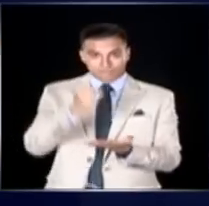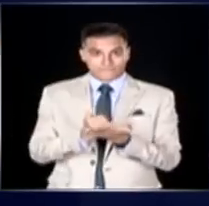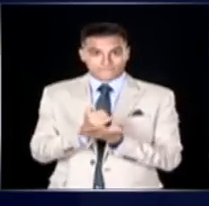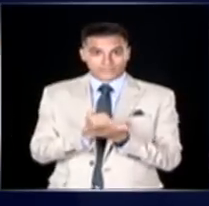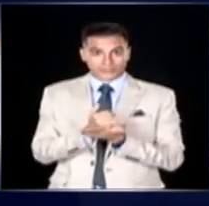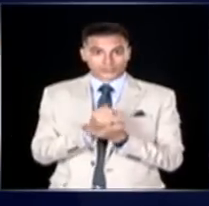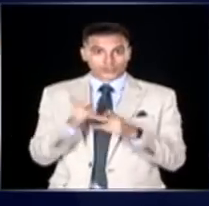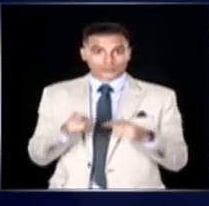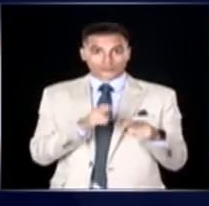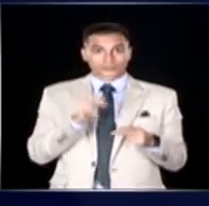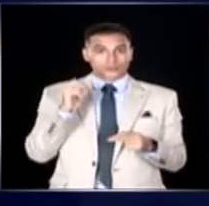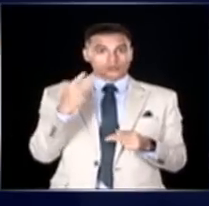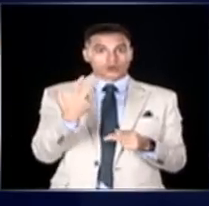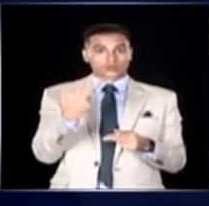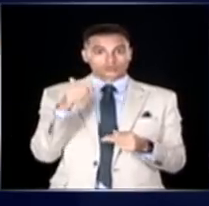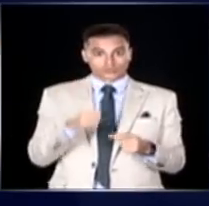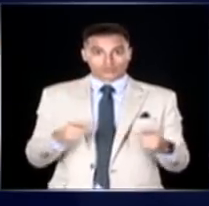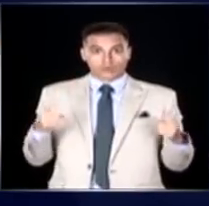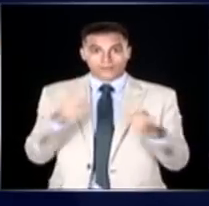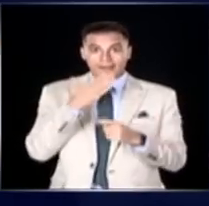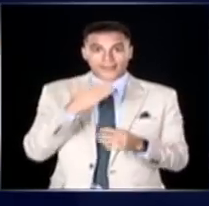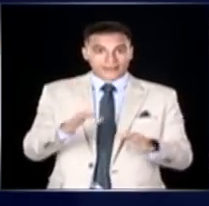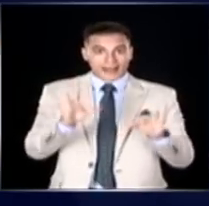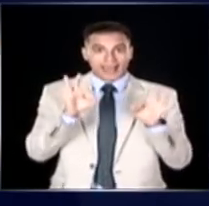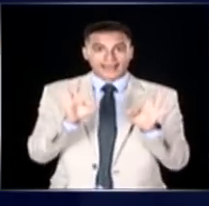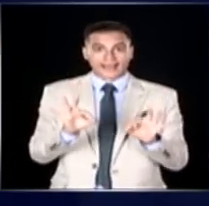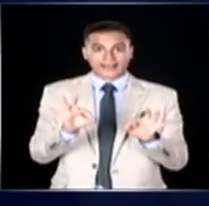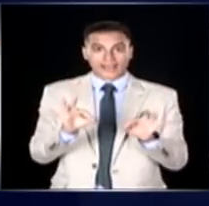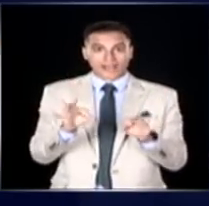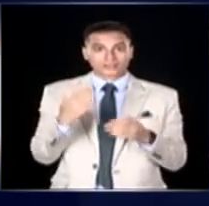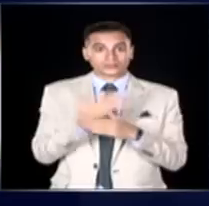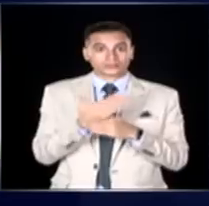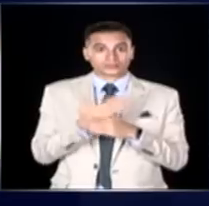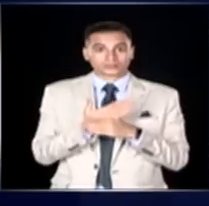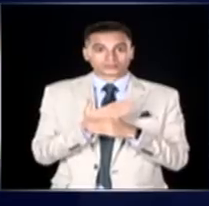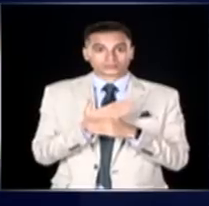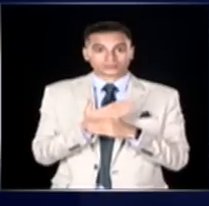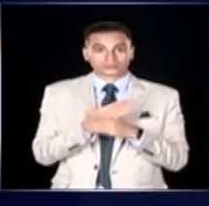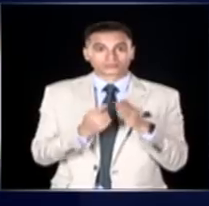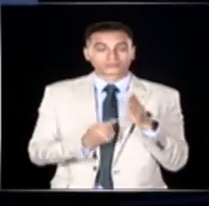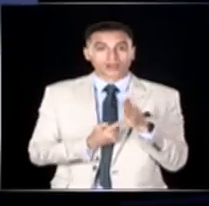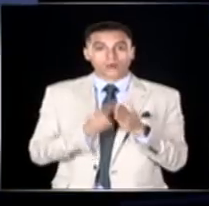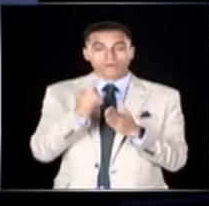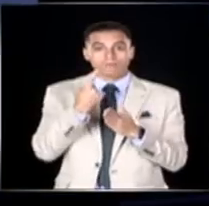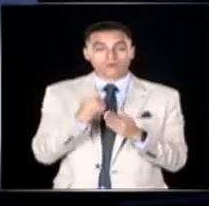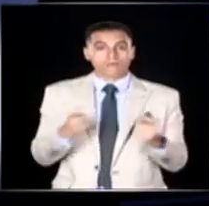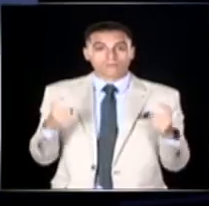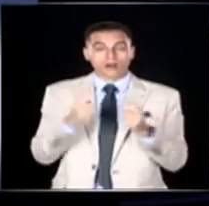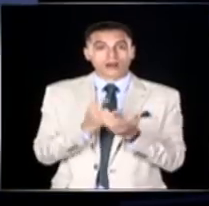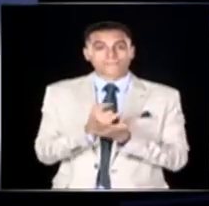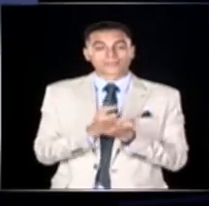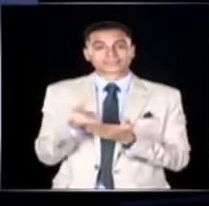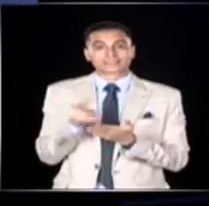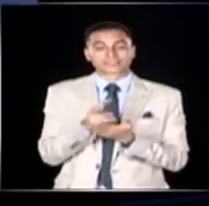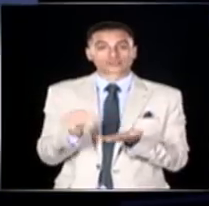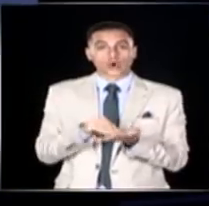المدارس الموسم الـ13، ومباراة جميلة جدا لأنها أول مباراة للمدرستين، عشان